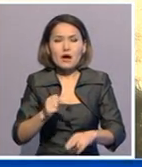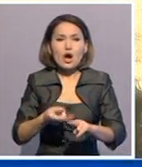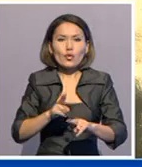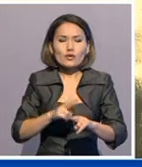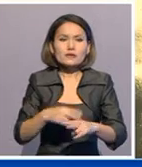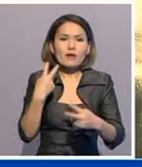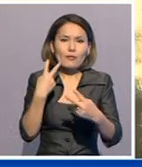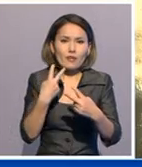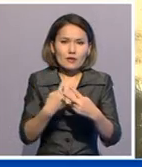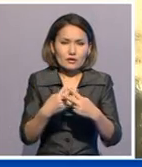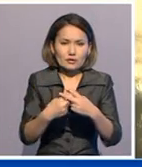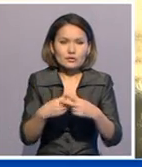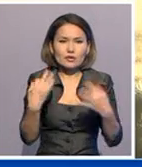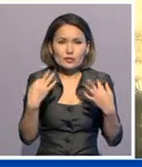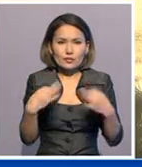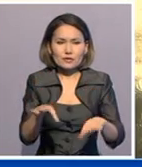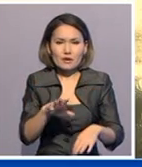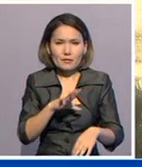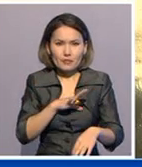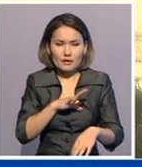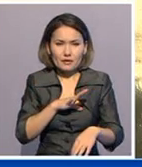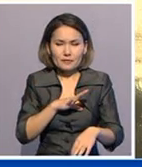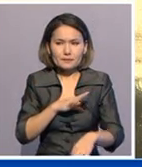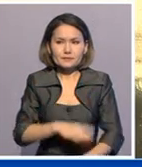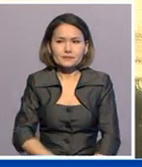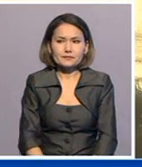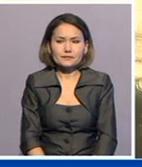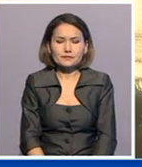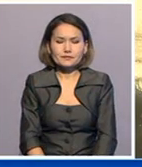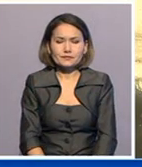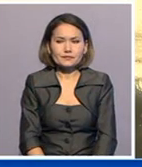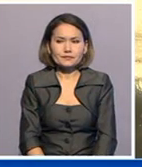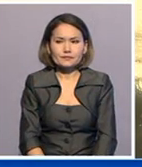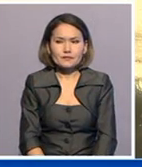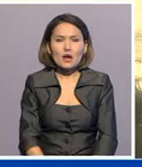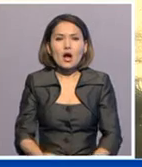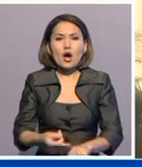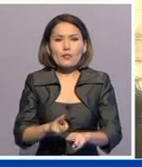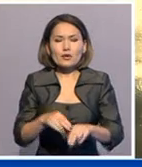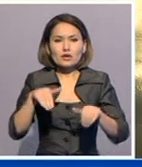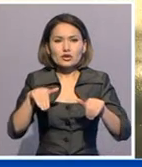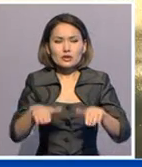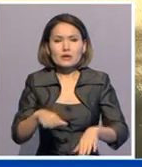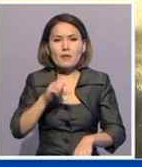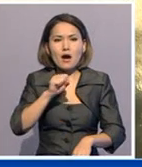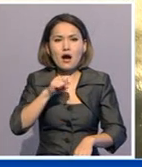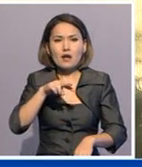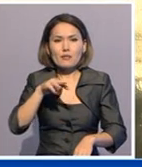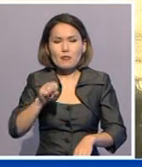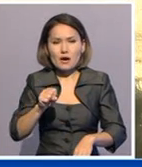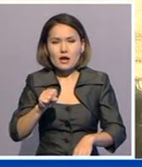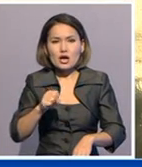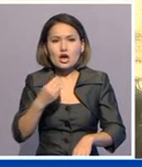туралы тілхаттан қаржылық кепілдікке өзгерту туралы шешім қабылдады. Бұл шешім Алма Шалабаеваның жеке